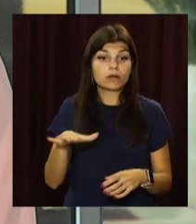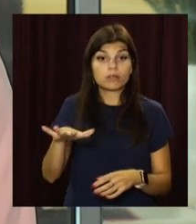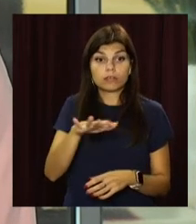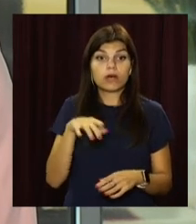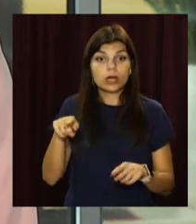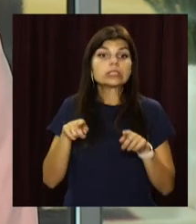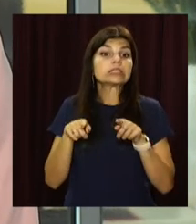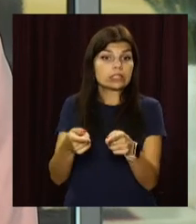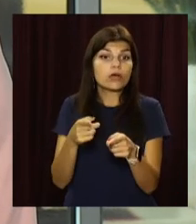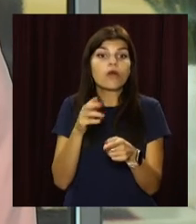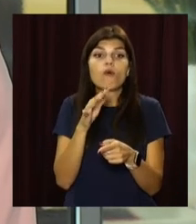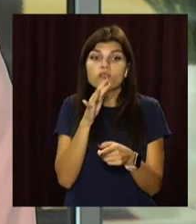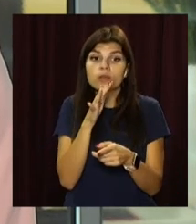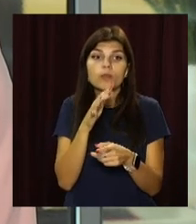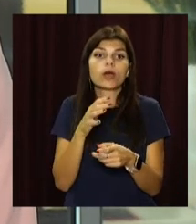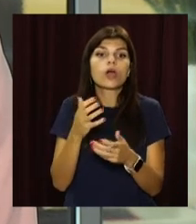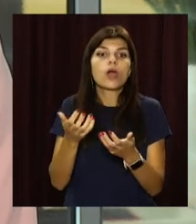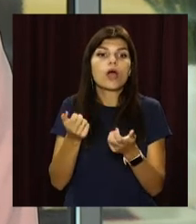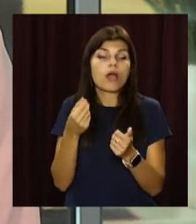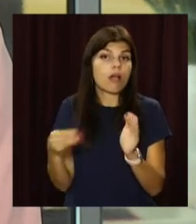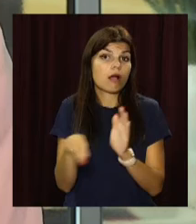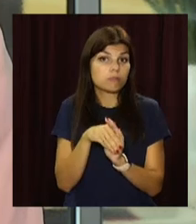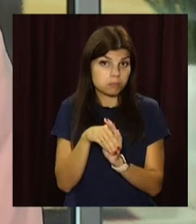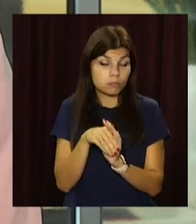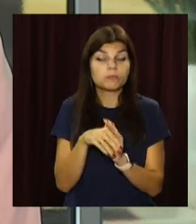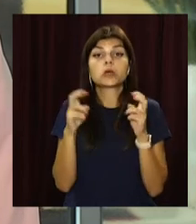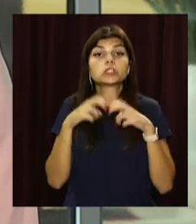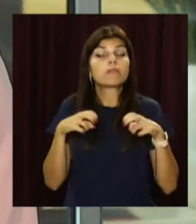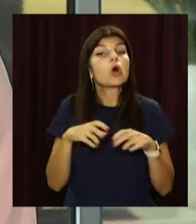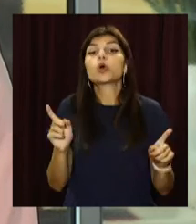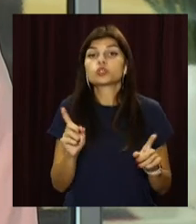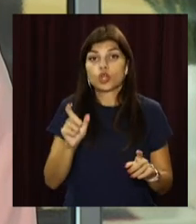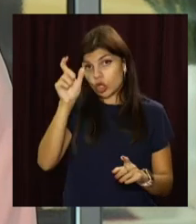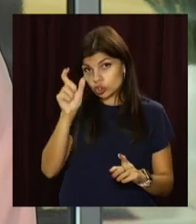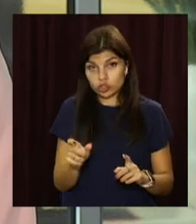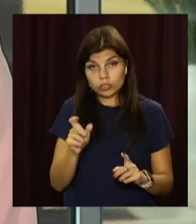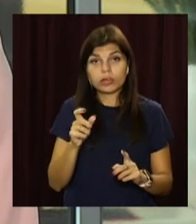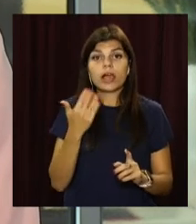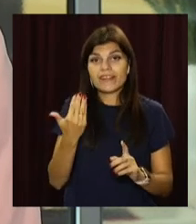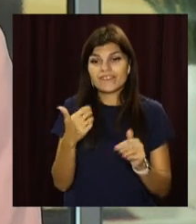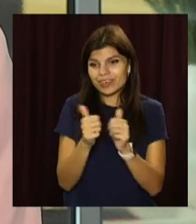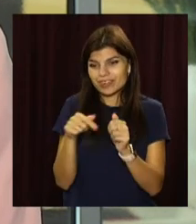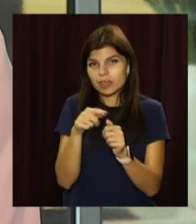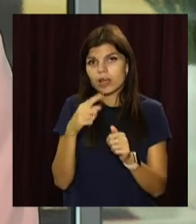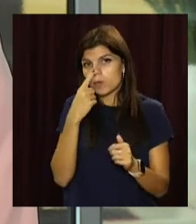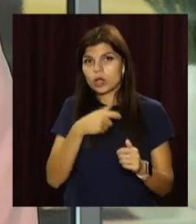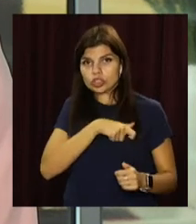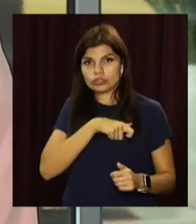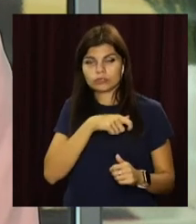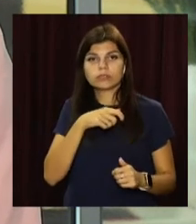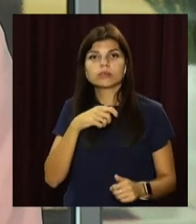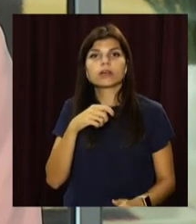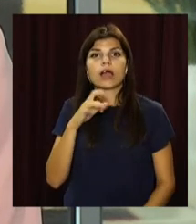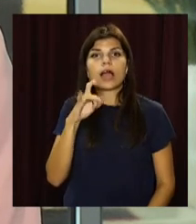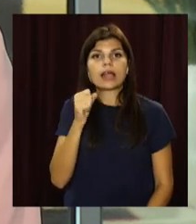Його затримали під час отримання чергового хабара. З'ясувалося, посадовець та його спільник, колишній чиновник однієї з